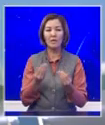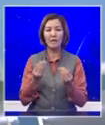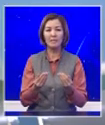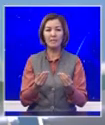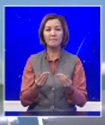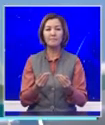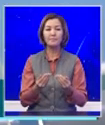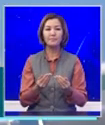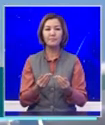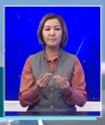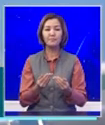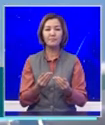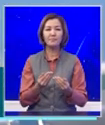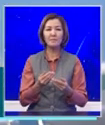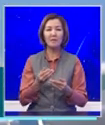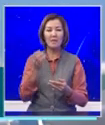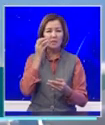бедеулікке әкеліп соқтыратын